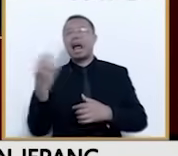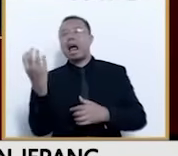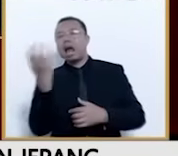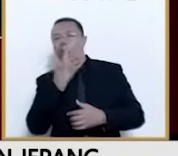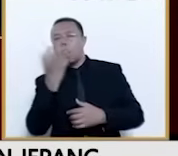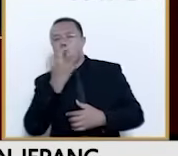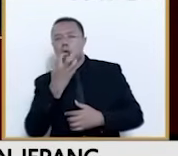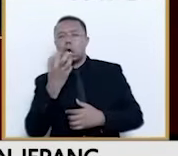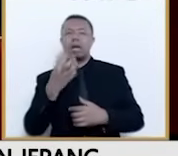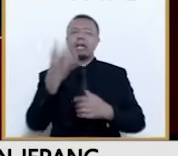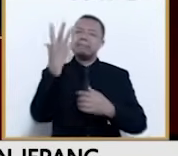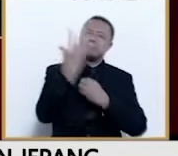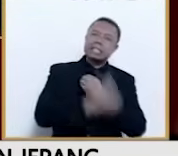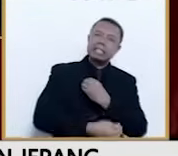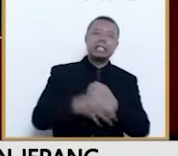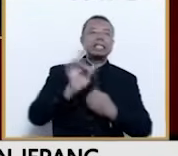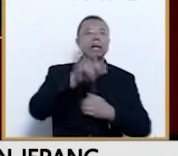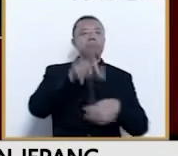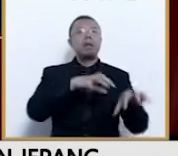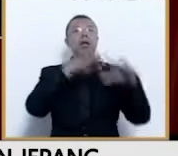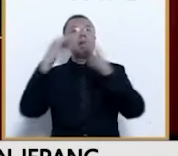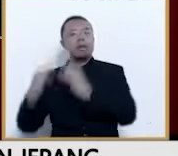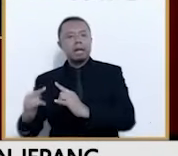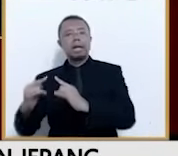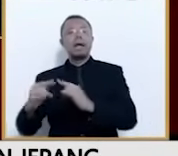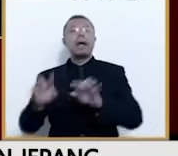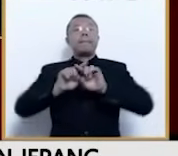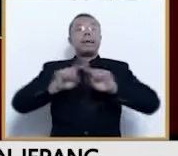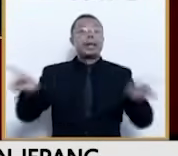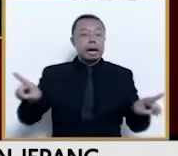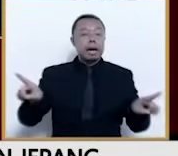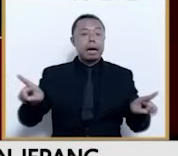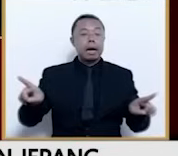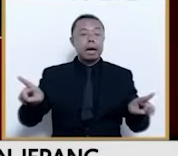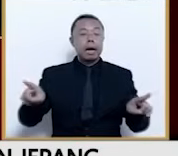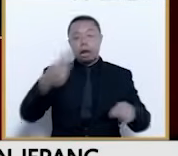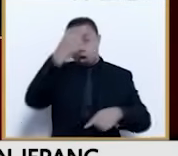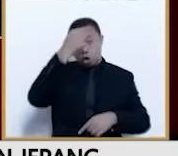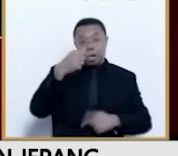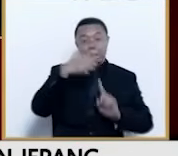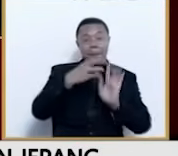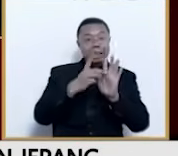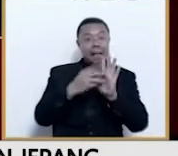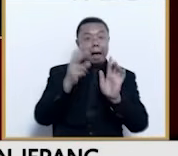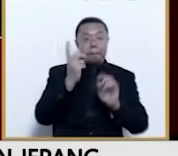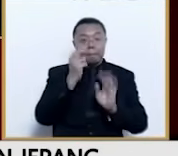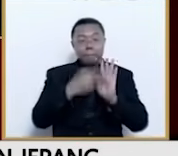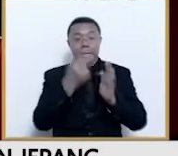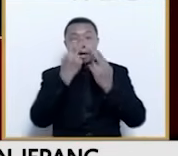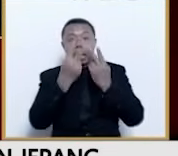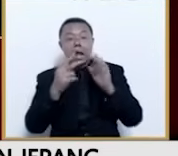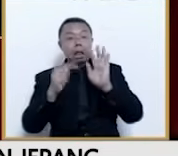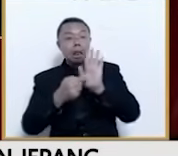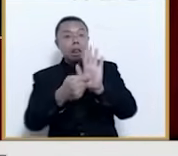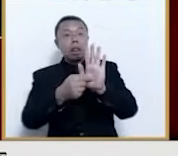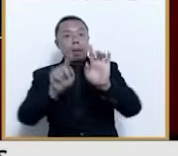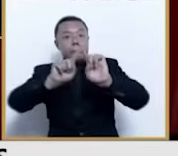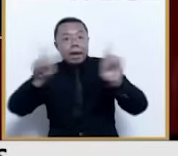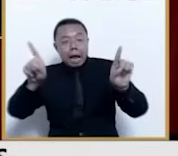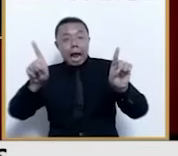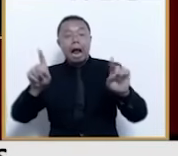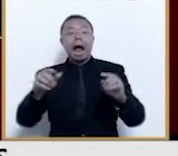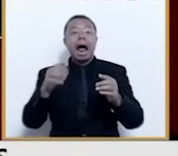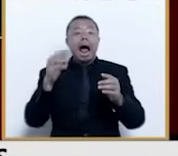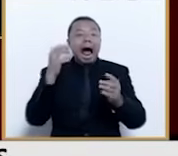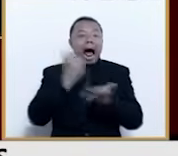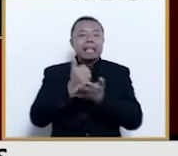ada yang mirip pengungsian. Beda jauh dengan Sudirman Tamrin yang kinclong yang sering dicitrakan. Aslinya